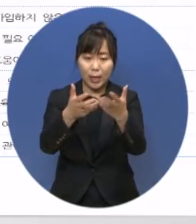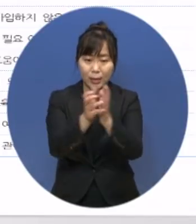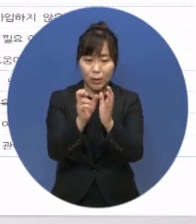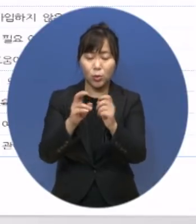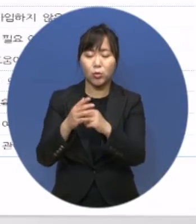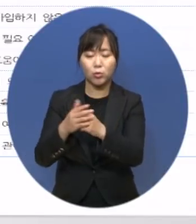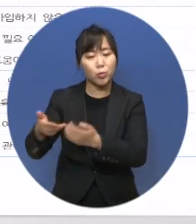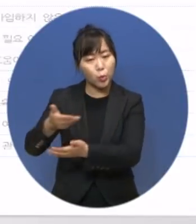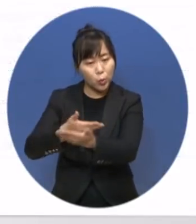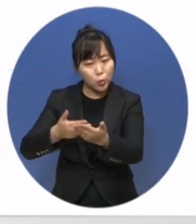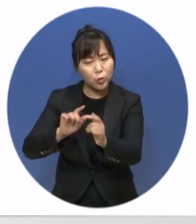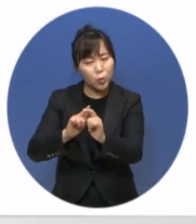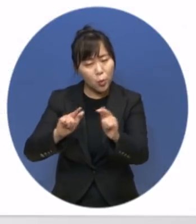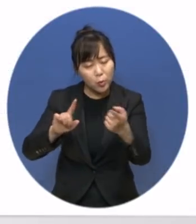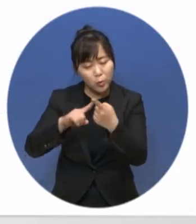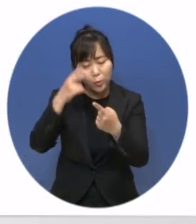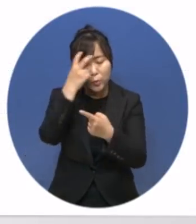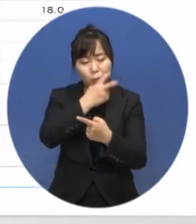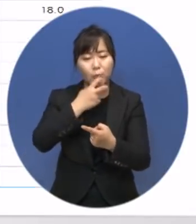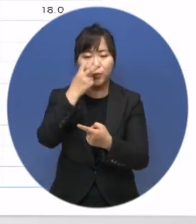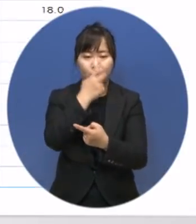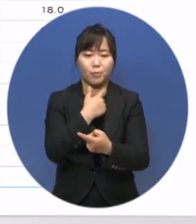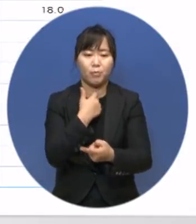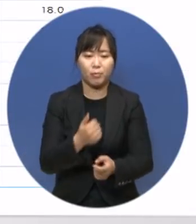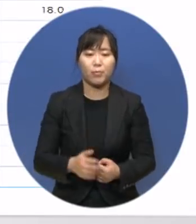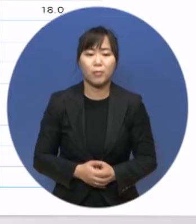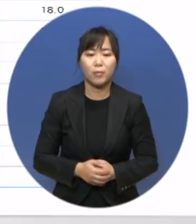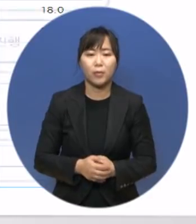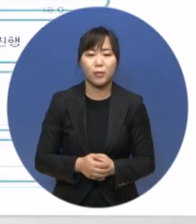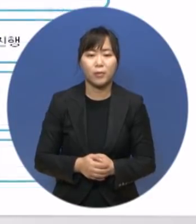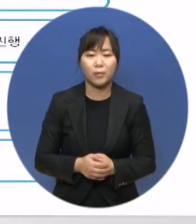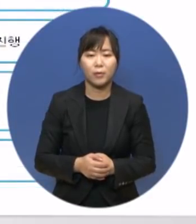교류 활동 등에 대해서 저희들은 조사를 하였습니다.